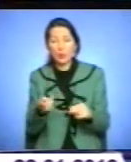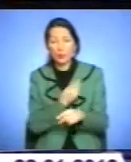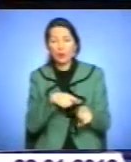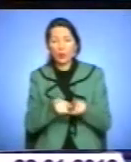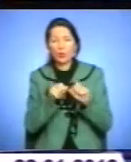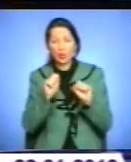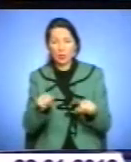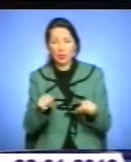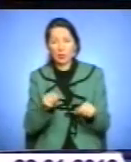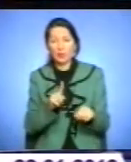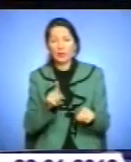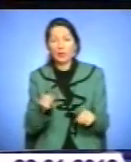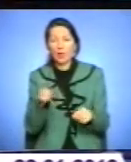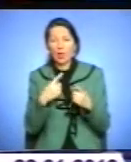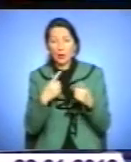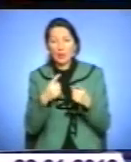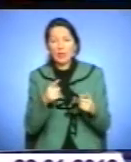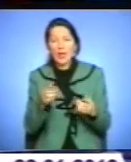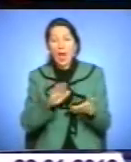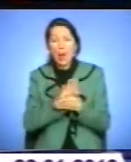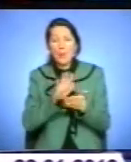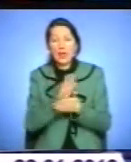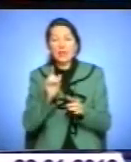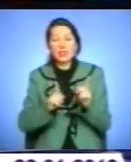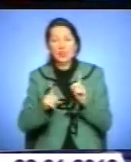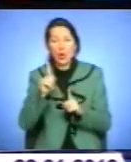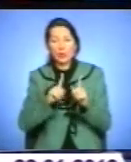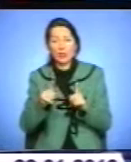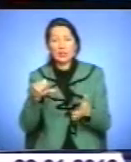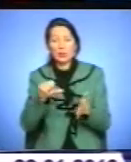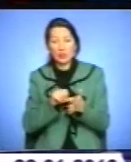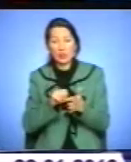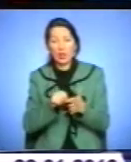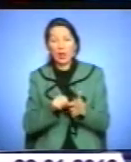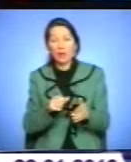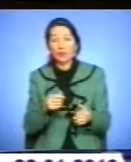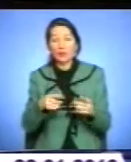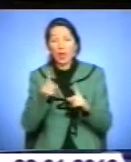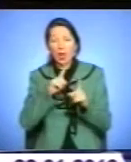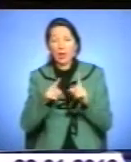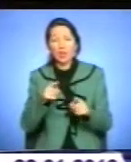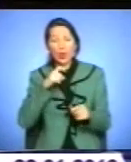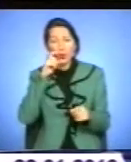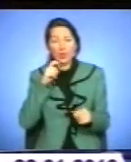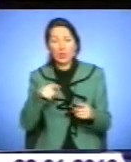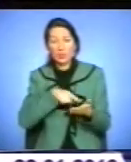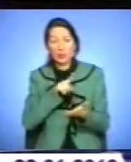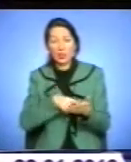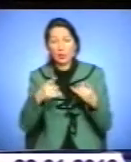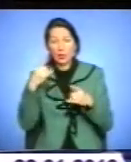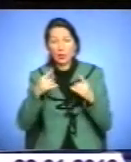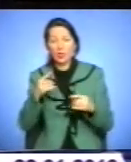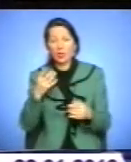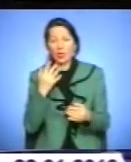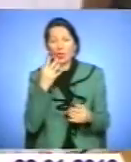інформаційному просторі Тернопільщини йшлося на прес-конференції представника Національної ради України з питань телебачення та радіомовлення в області Михайла